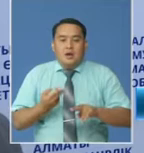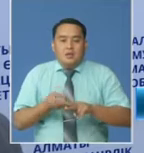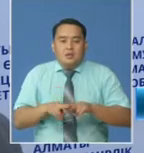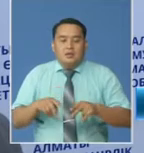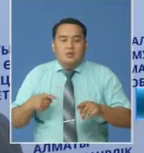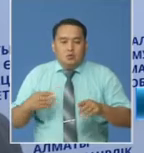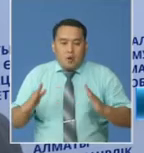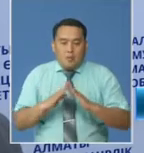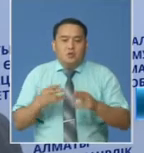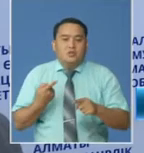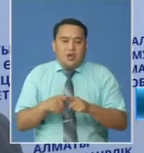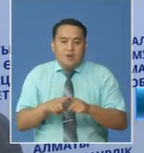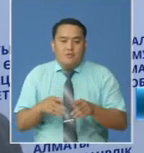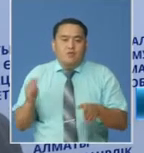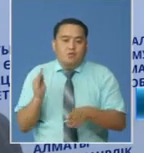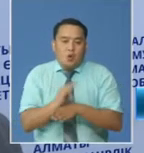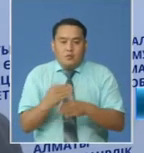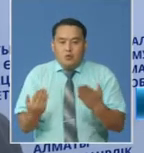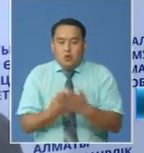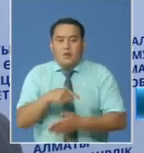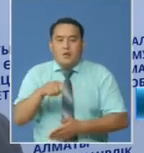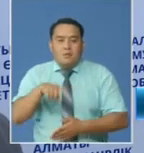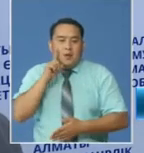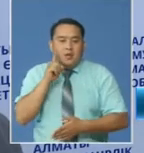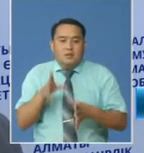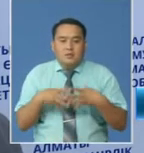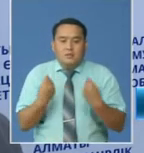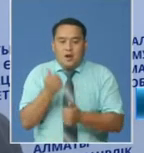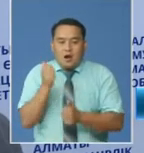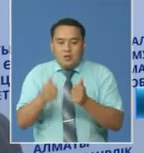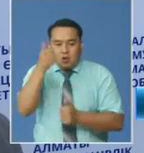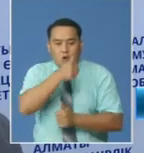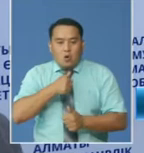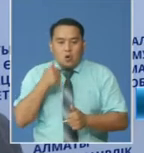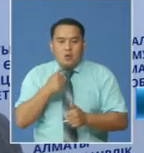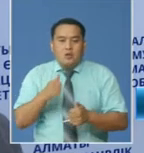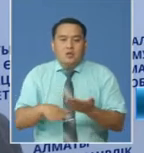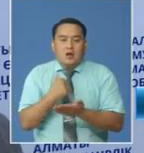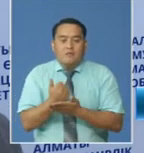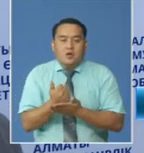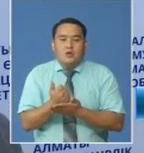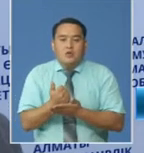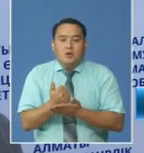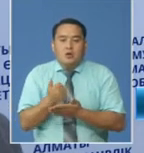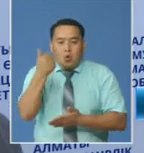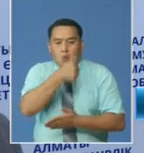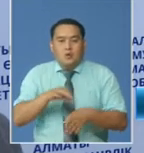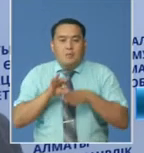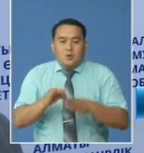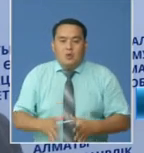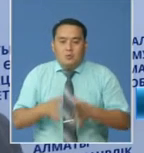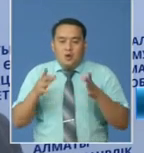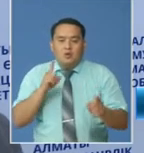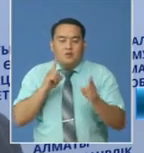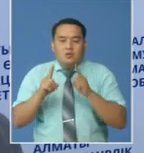того, в этом году мы планируем включить новую номинацию «Молодая семья» в ежегодный конкурс «Кошбашы». До конца года хотим провести большой